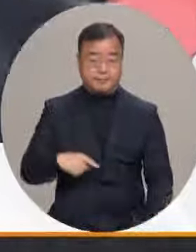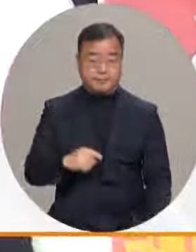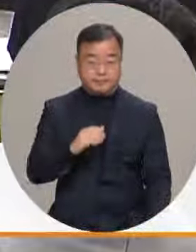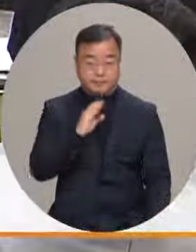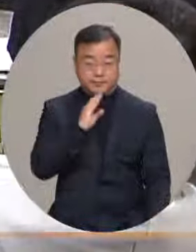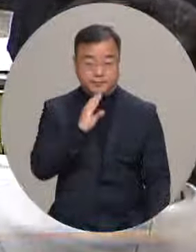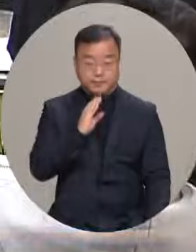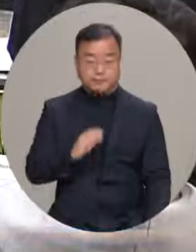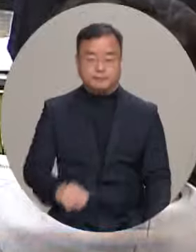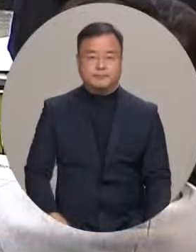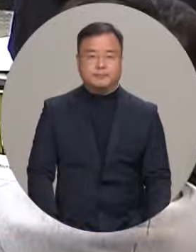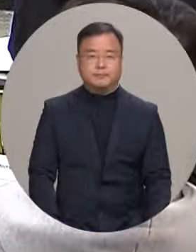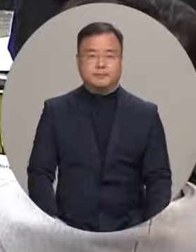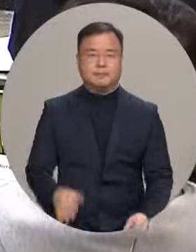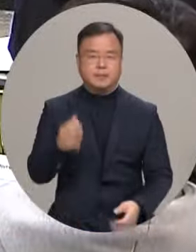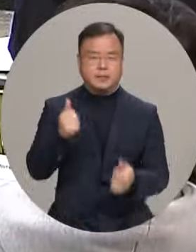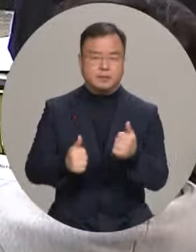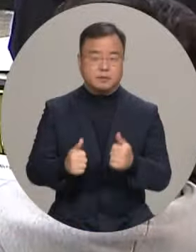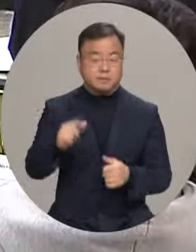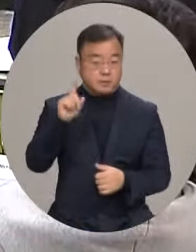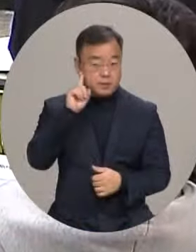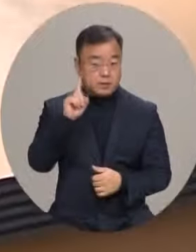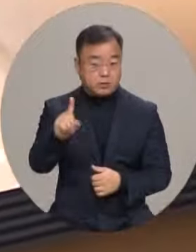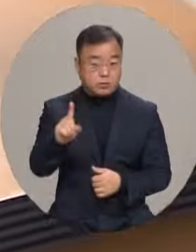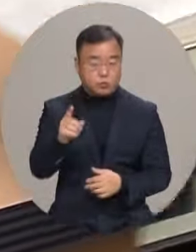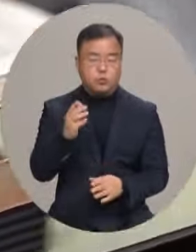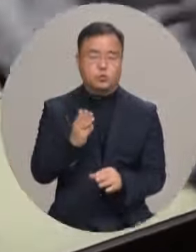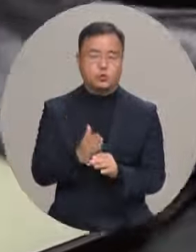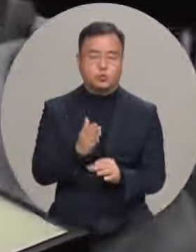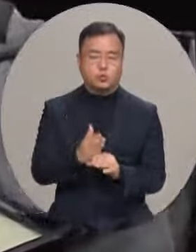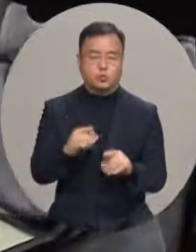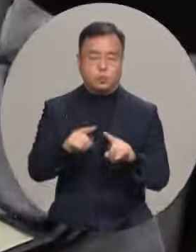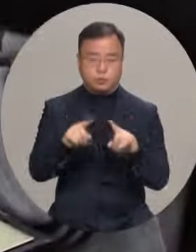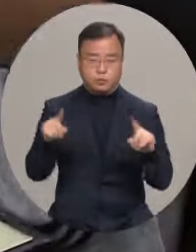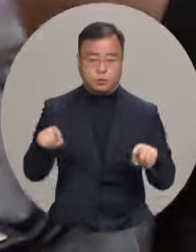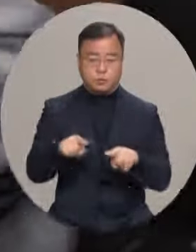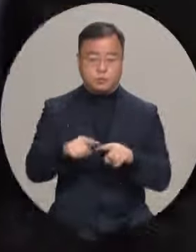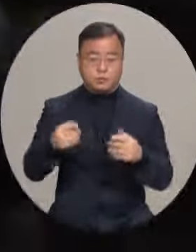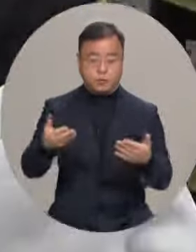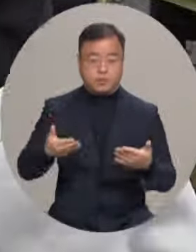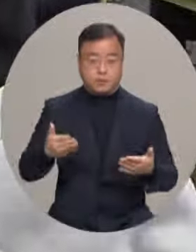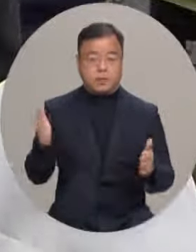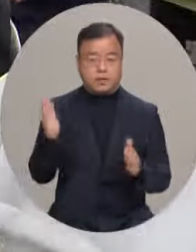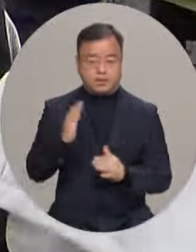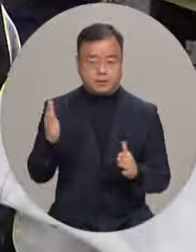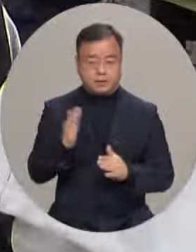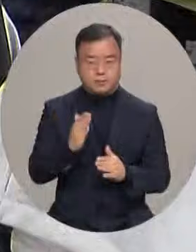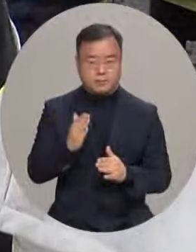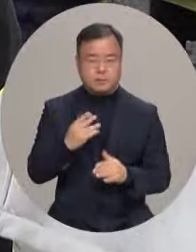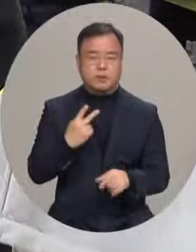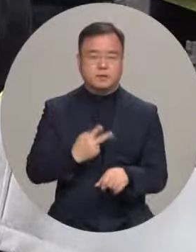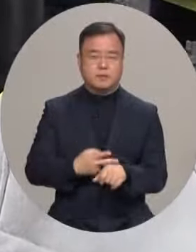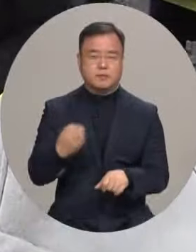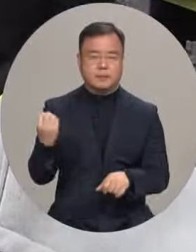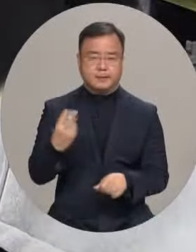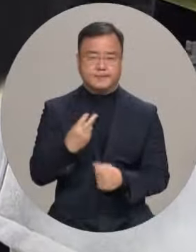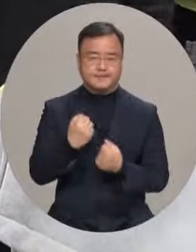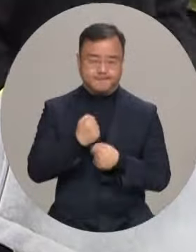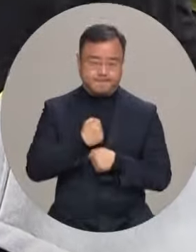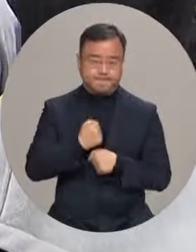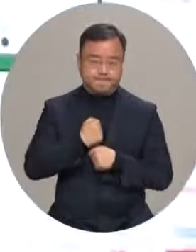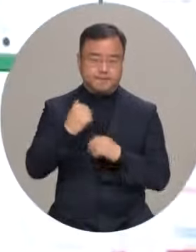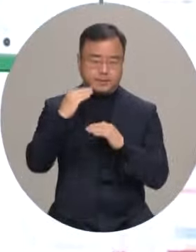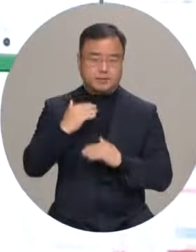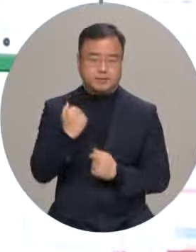봅니다 수능 시험을 하루 앞두고 수험표를 건네받는 수험생들 선생님은 다시 한번 유의 사항을 당부합니다